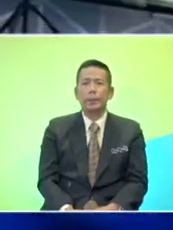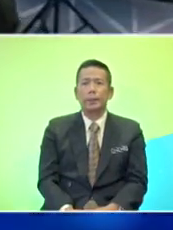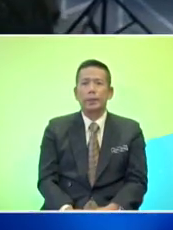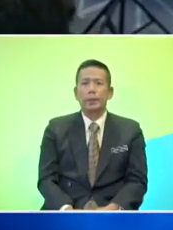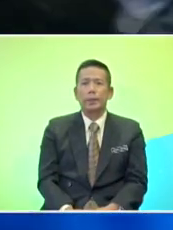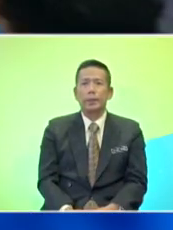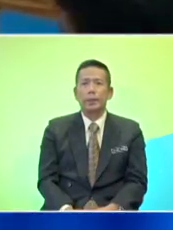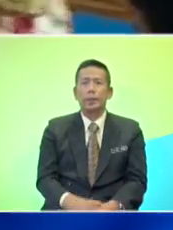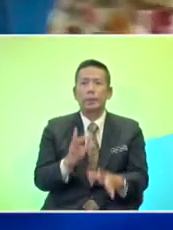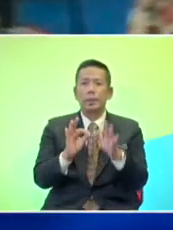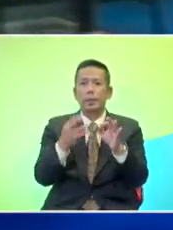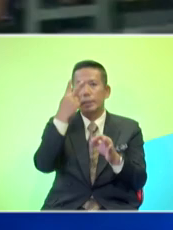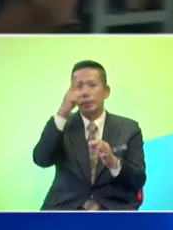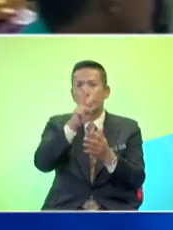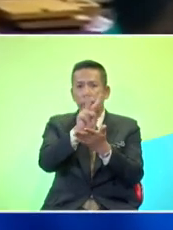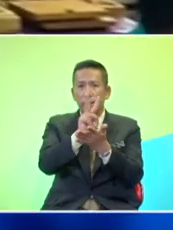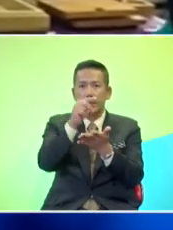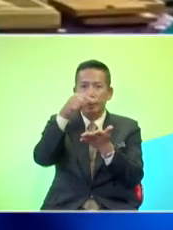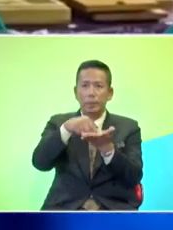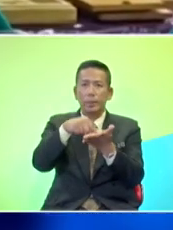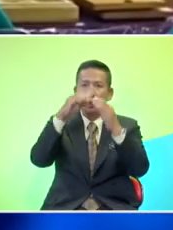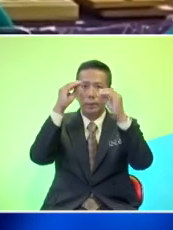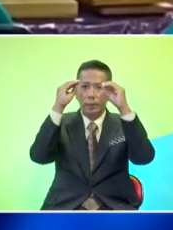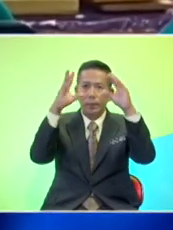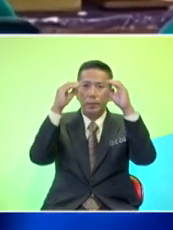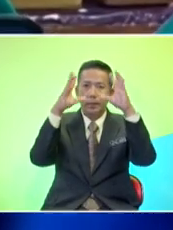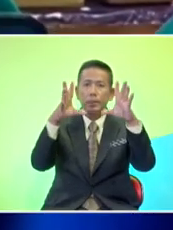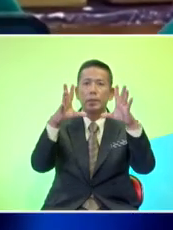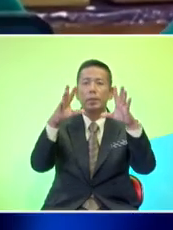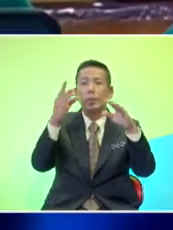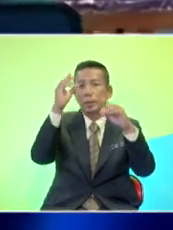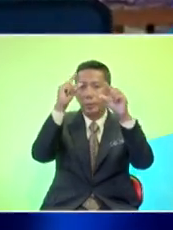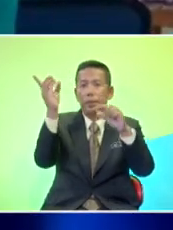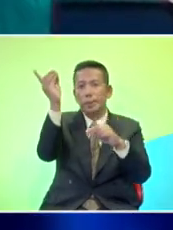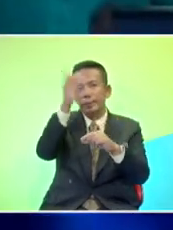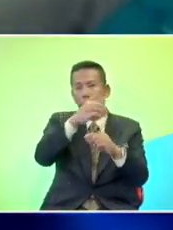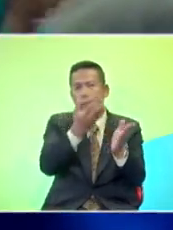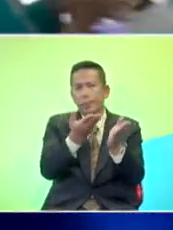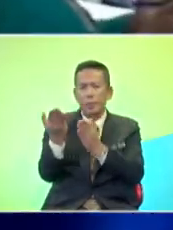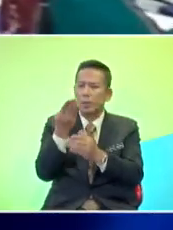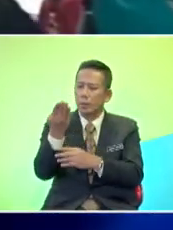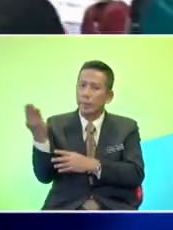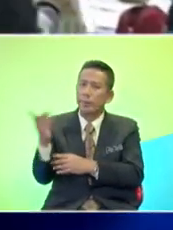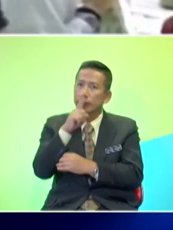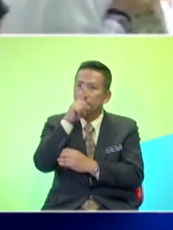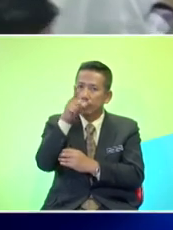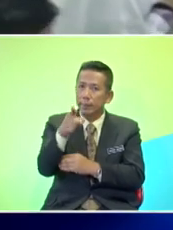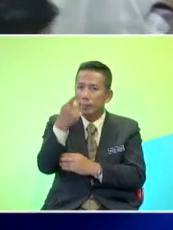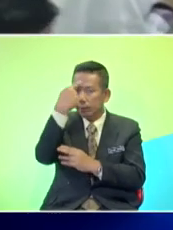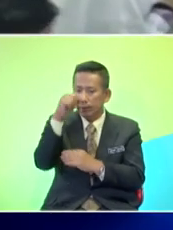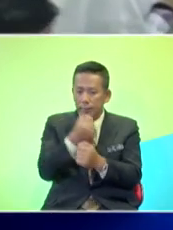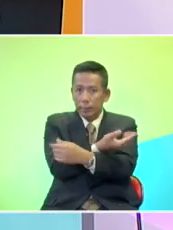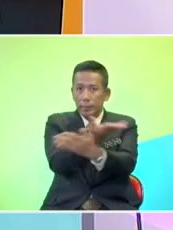Oke kalau kita tengok videonya guru di depan membawa bahan maujud untuk diberi kepada